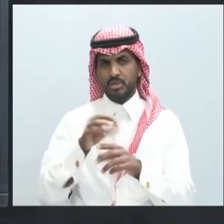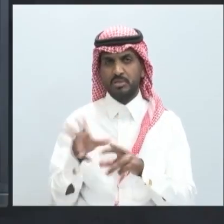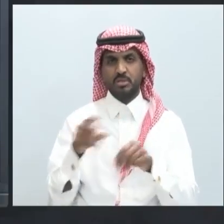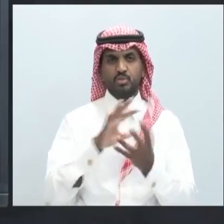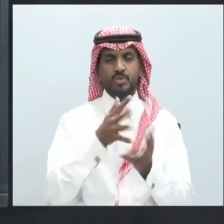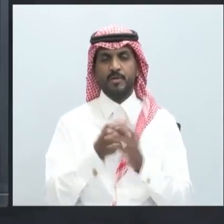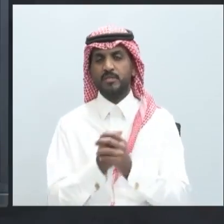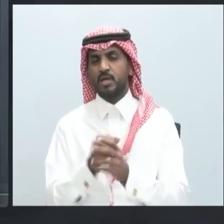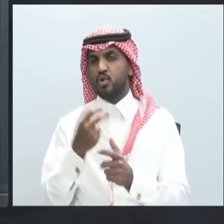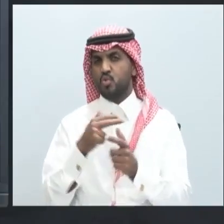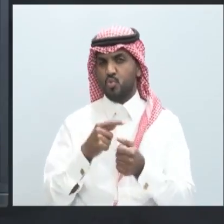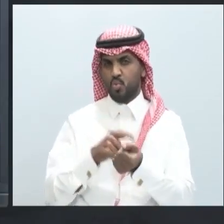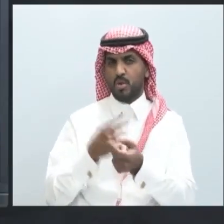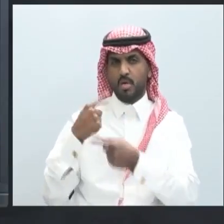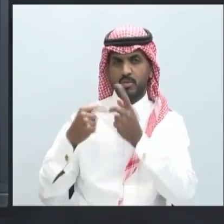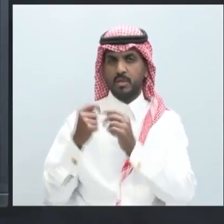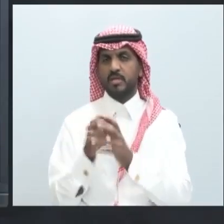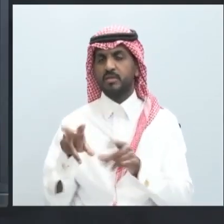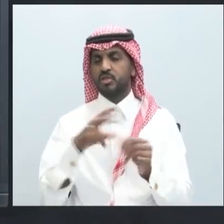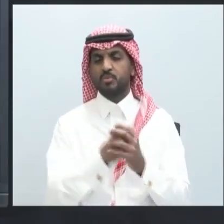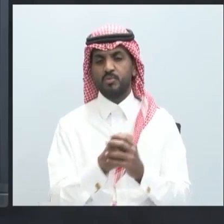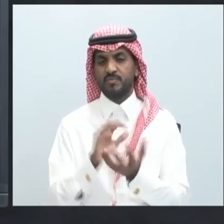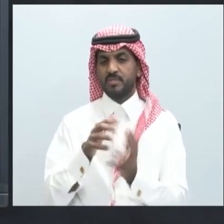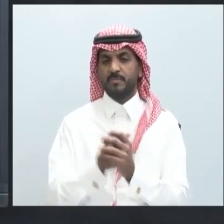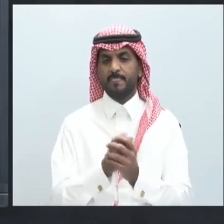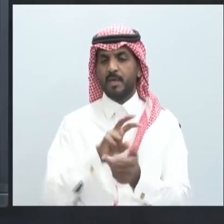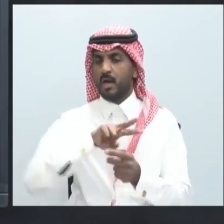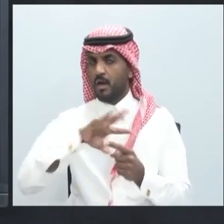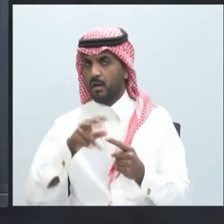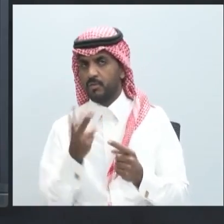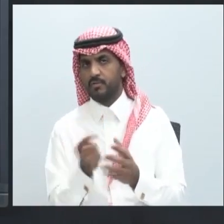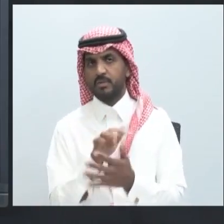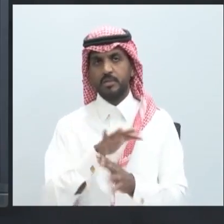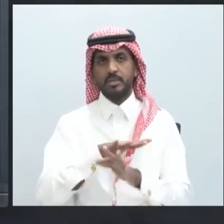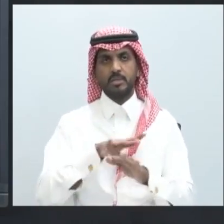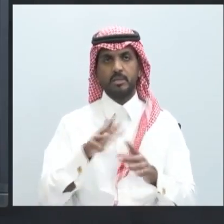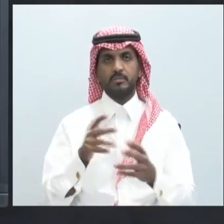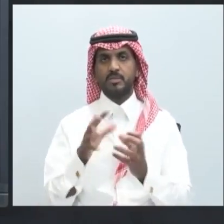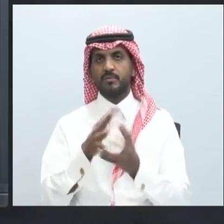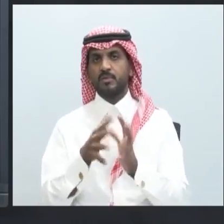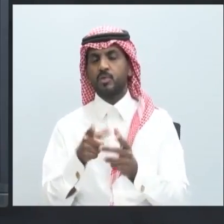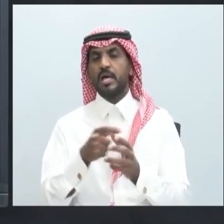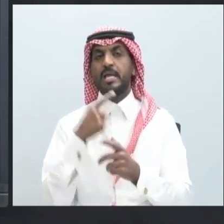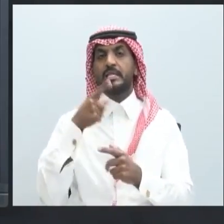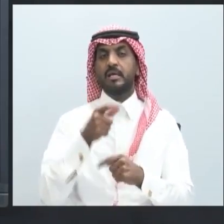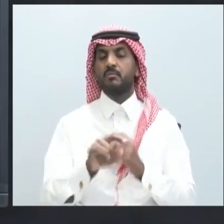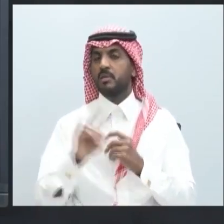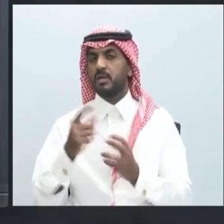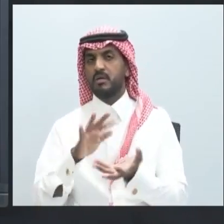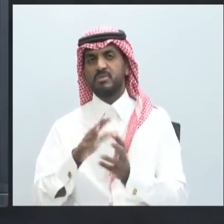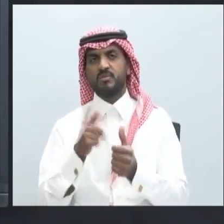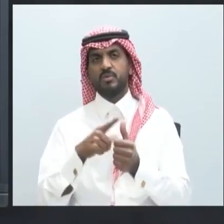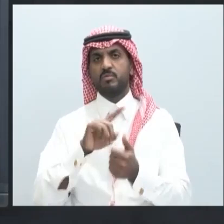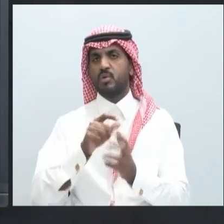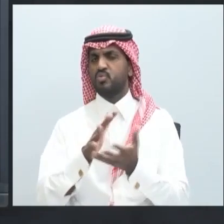صفاتهم الوراثيه اي قد يتشابهون في صفه ولكن سوف يختلفون في العديد من الصفات اذا هنا نتكلم لا نتكلم عن صفه